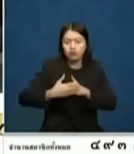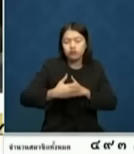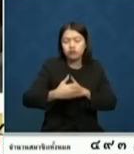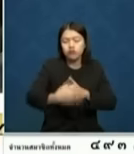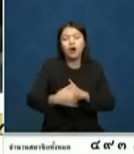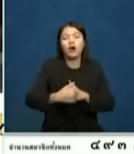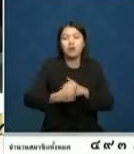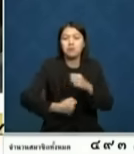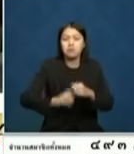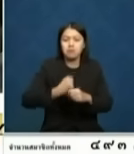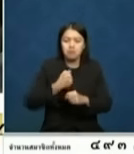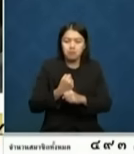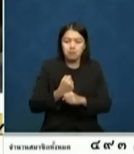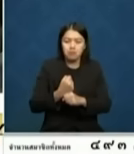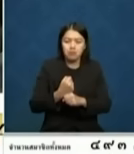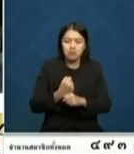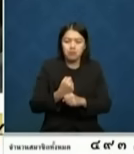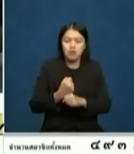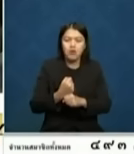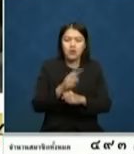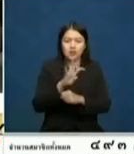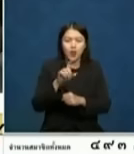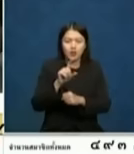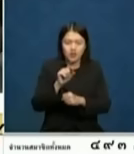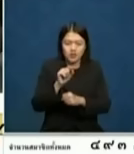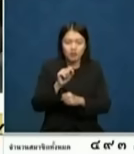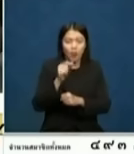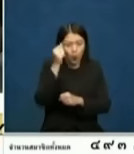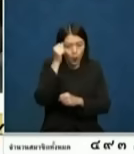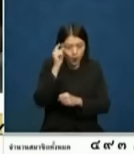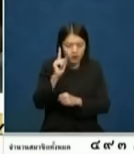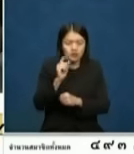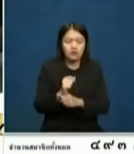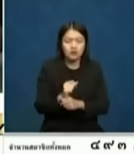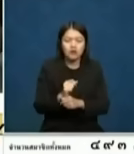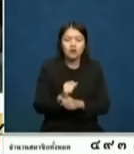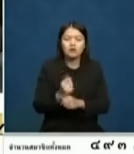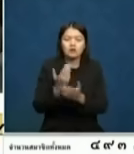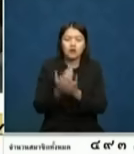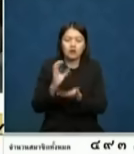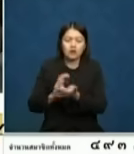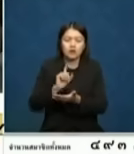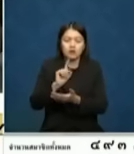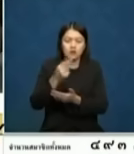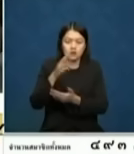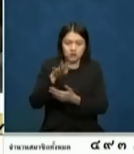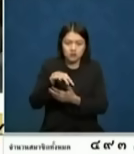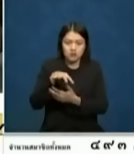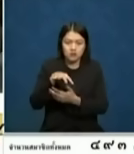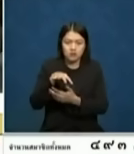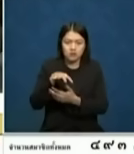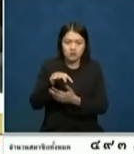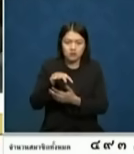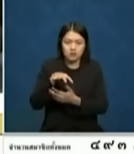หนี่เลือกกันมานะแล้วก็จริงๆเนี่ยอ่านผิดอ่านถูกนี่ก็เรื่องนึงแต่เนื้อหาผิดเลยเนี่ยก็มี